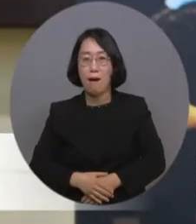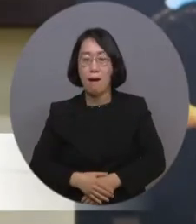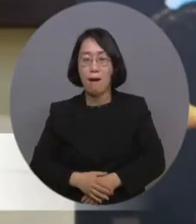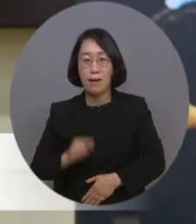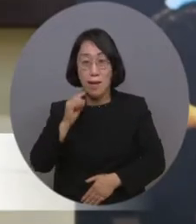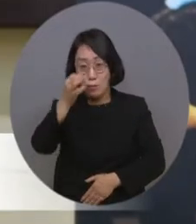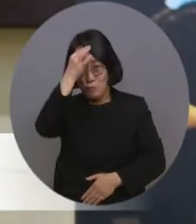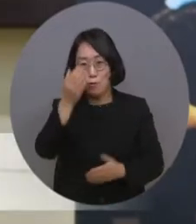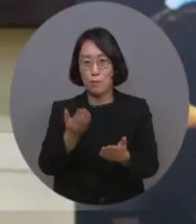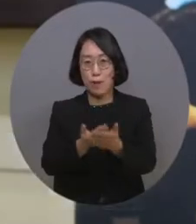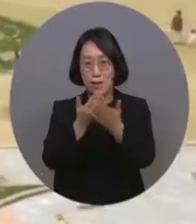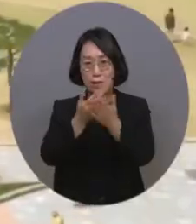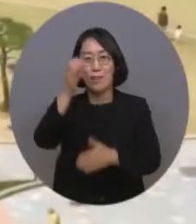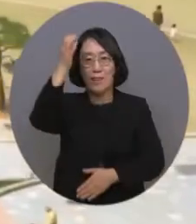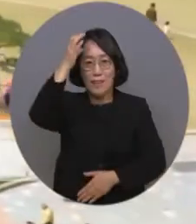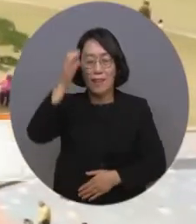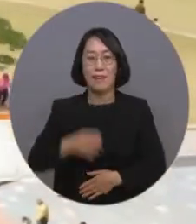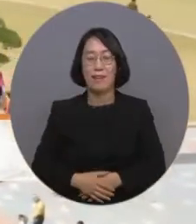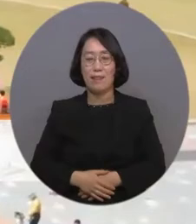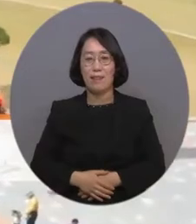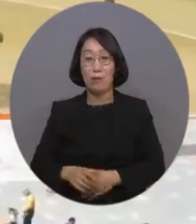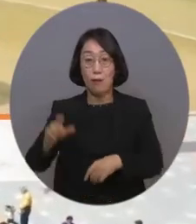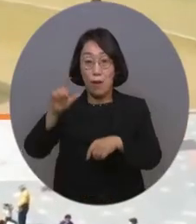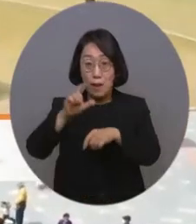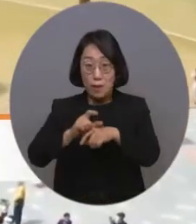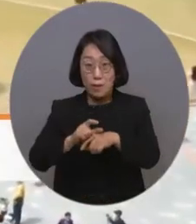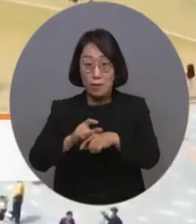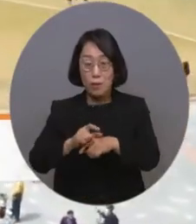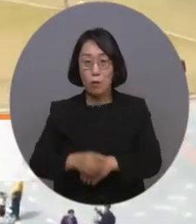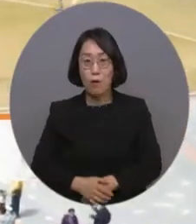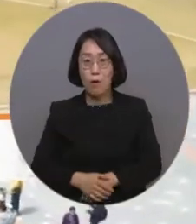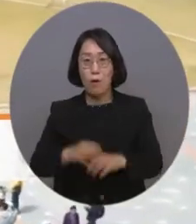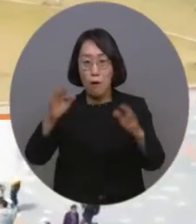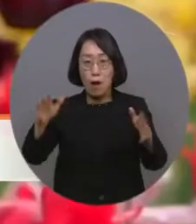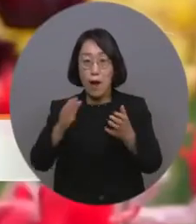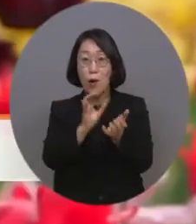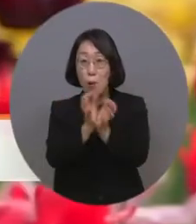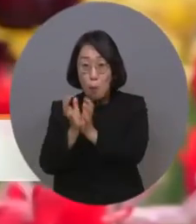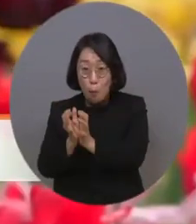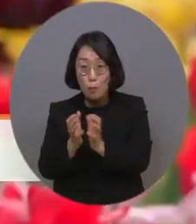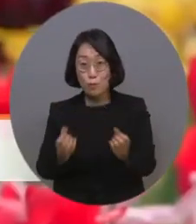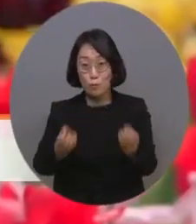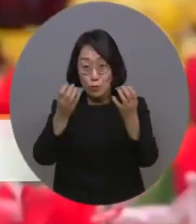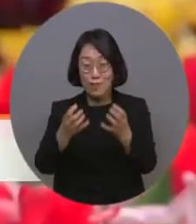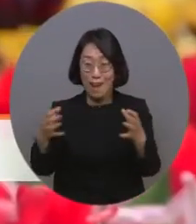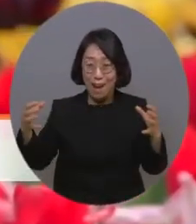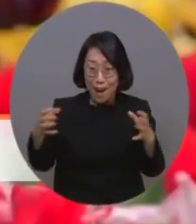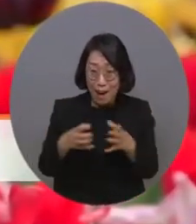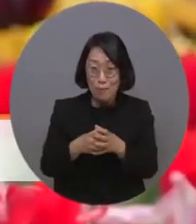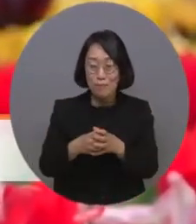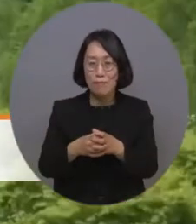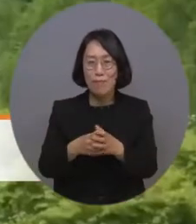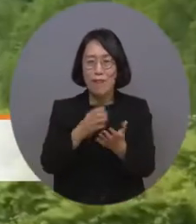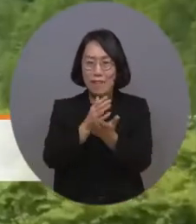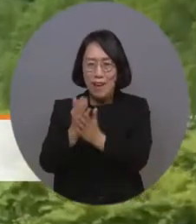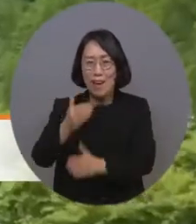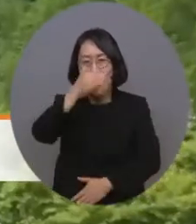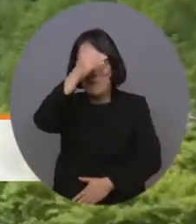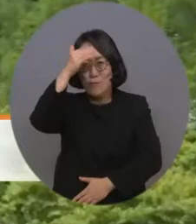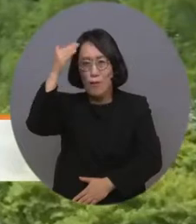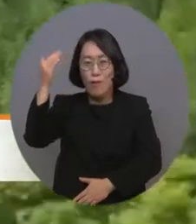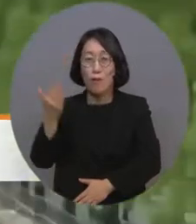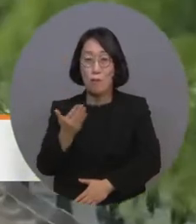the artistic work here. 이와 함께 고향 가을꽃 축제 기간까지 겹치며 다채로운 문화 콘텐츠를